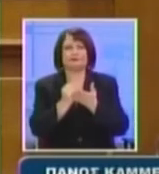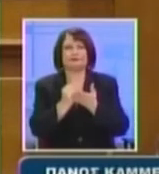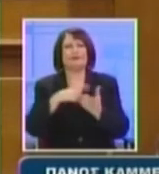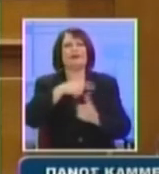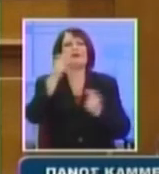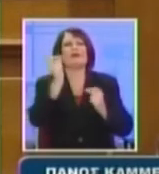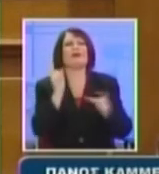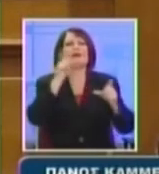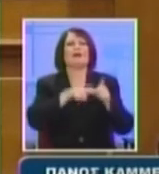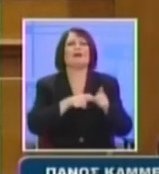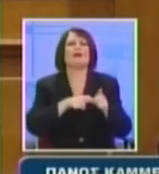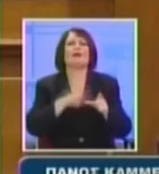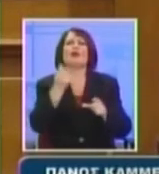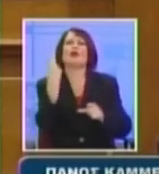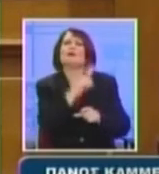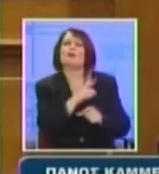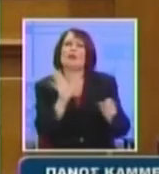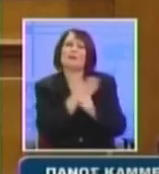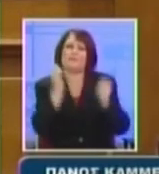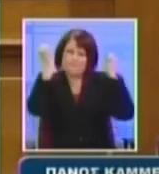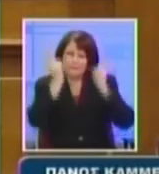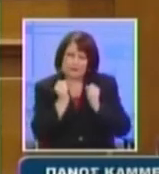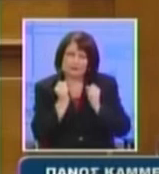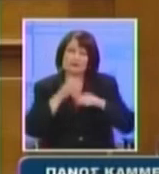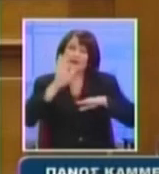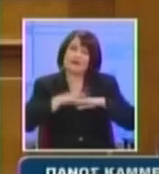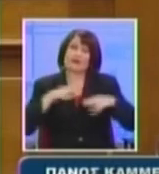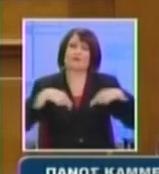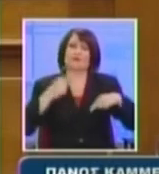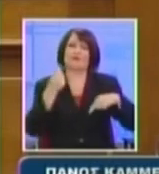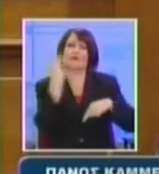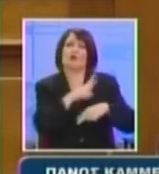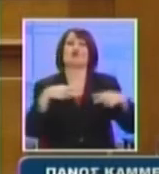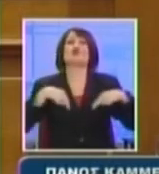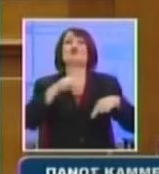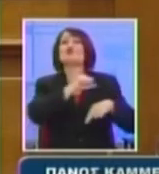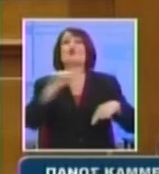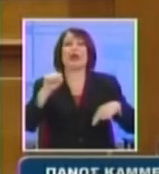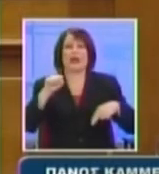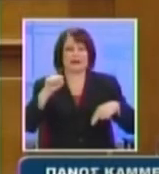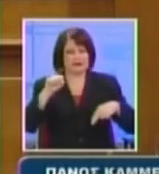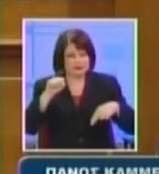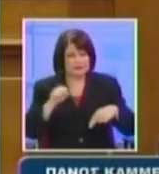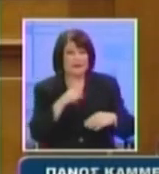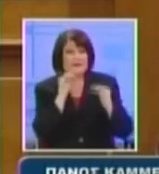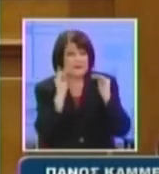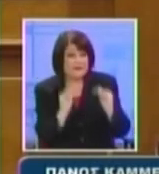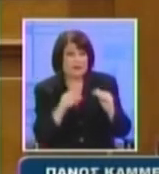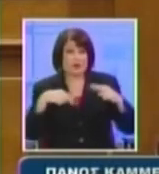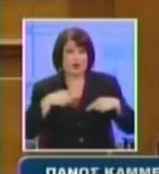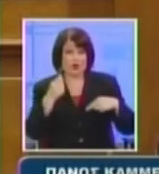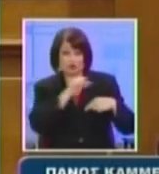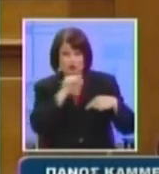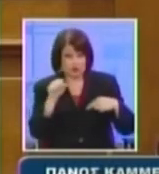Κύπρου με τη διάλυση της κυπριακής οικονομίας με ευθύνη του Υπουργού των Οικονομικών του κ. Στουρνάρα. Την ίδια εποχή που ο Υπουργός Οικονομικών